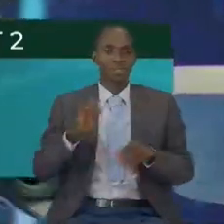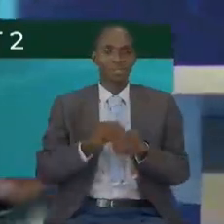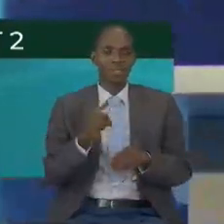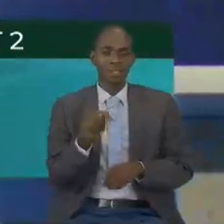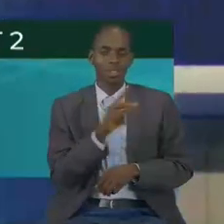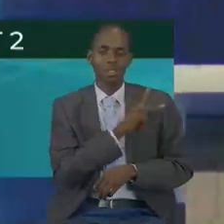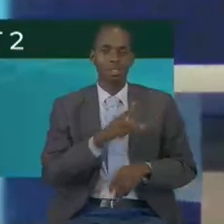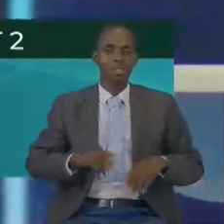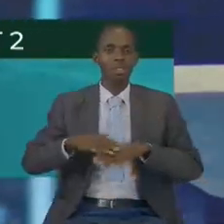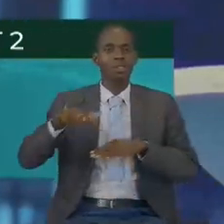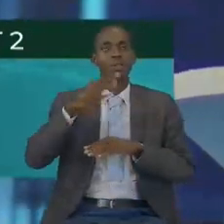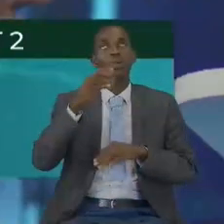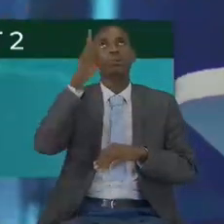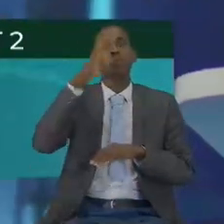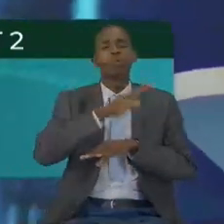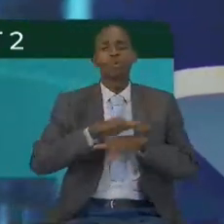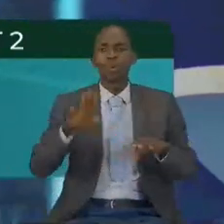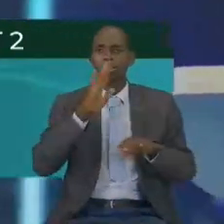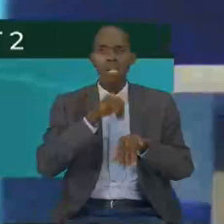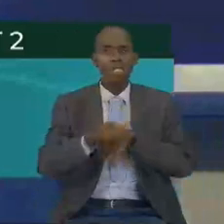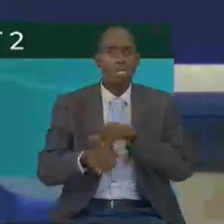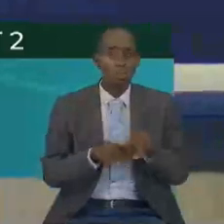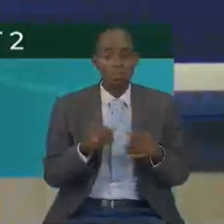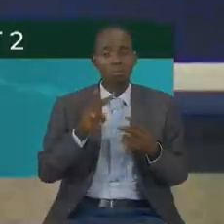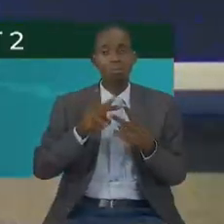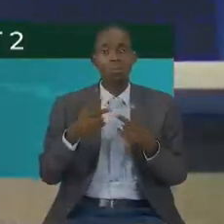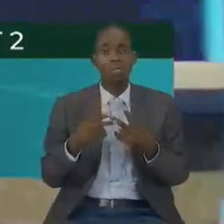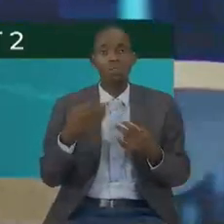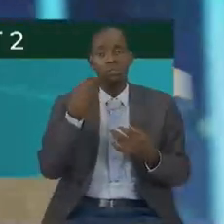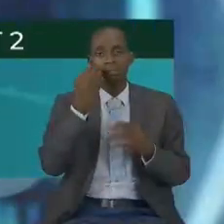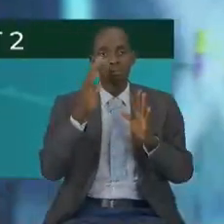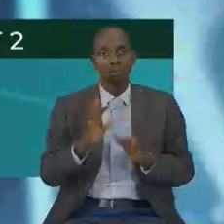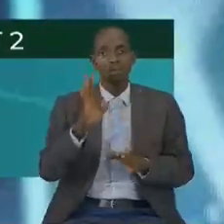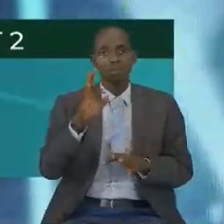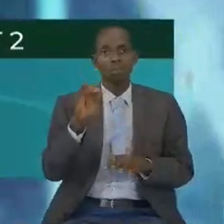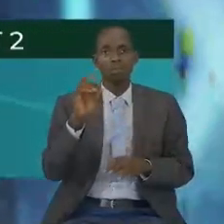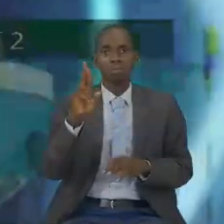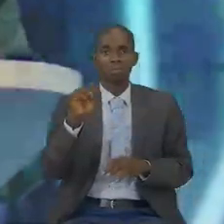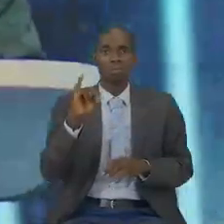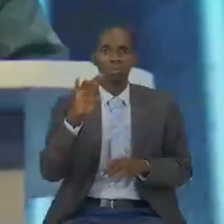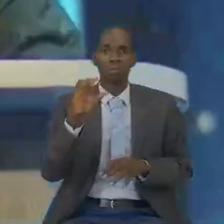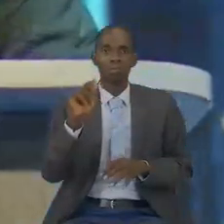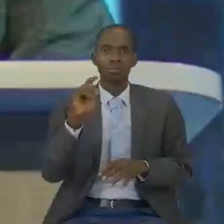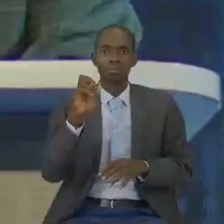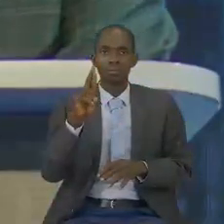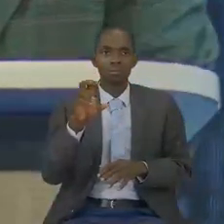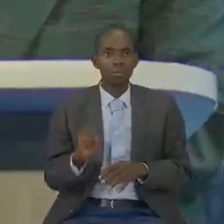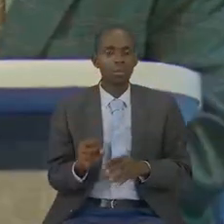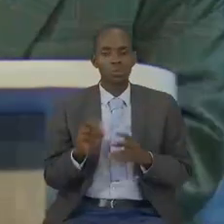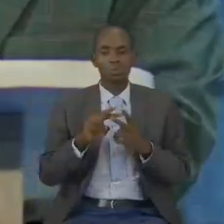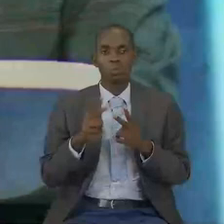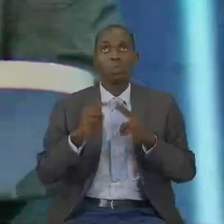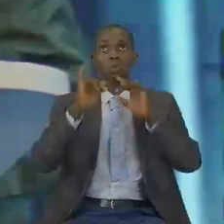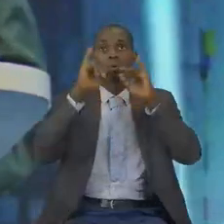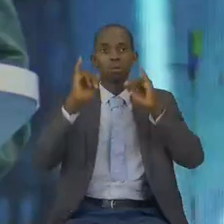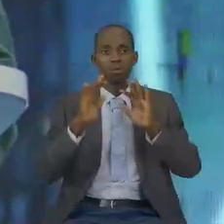aux noces du roi dans son royaume? Ne vous y trompez pas. Ni les impudiques, ni les idolâtres, ni